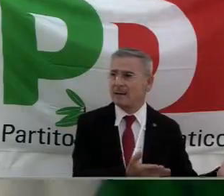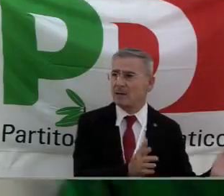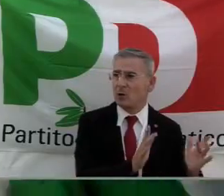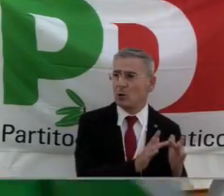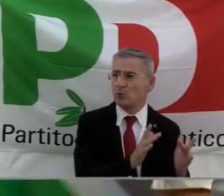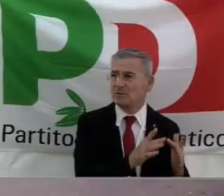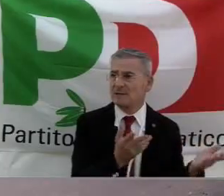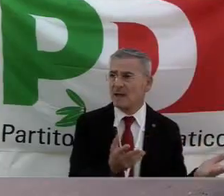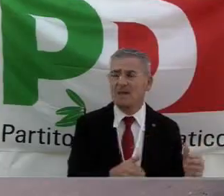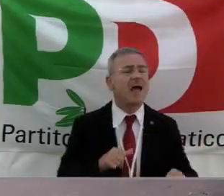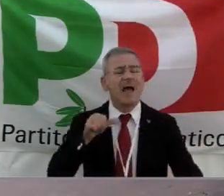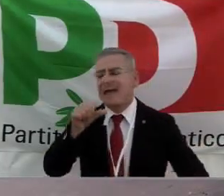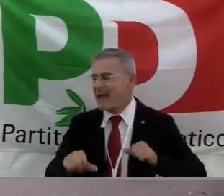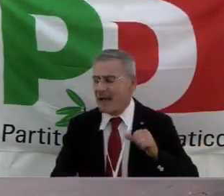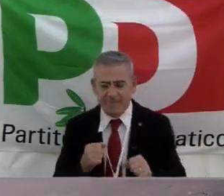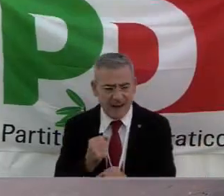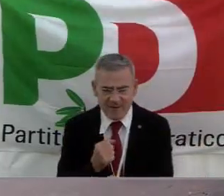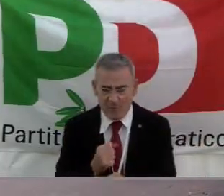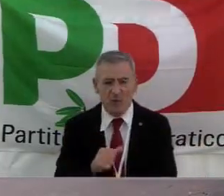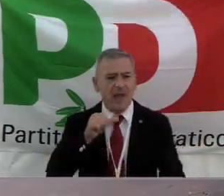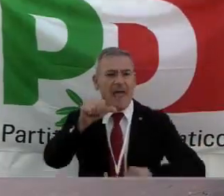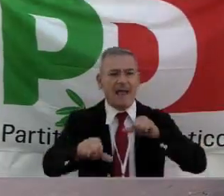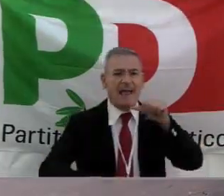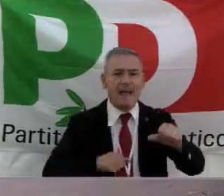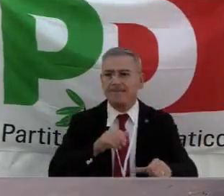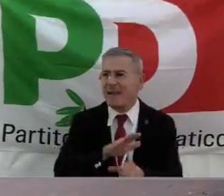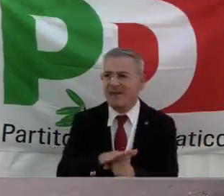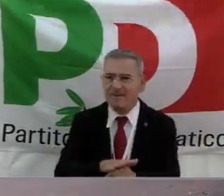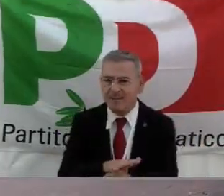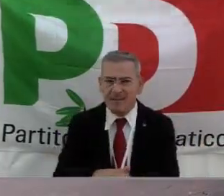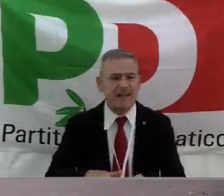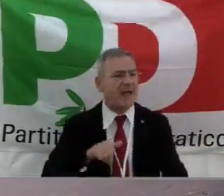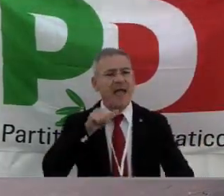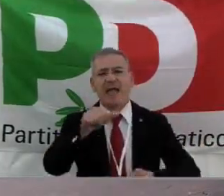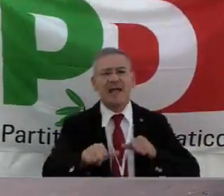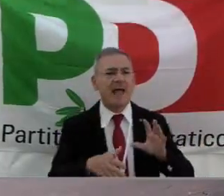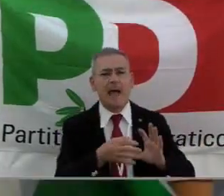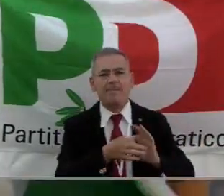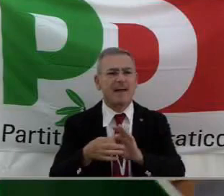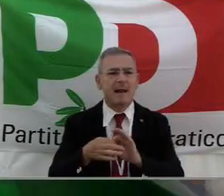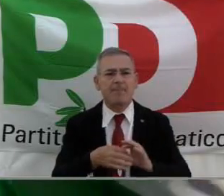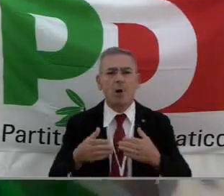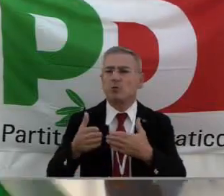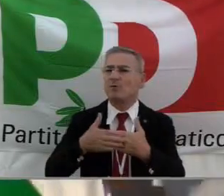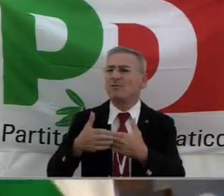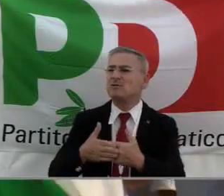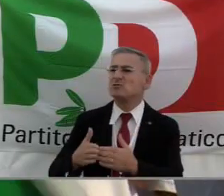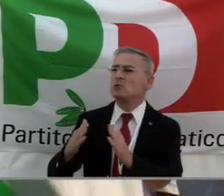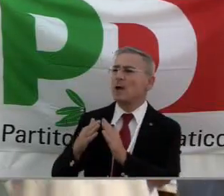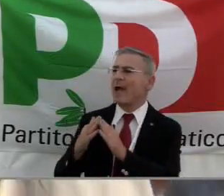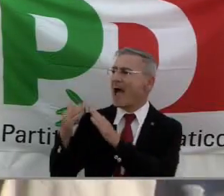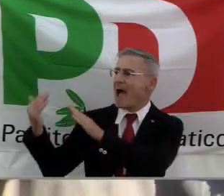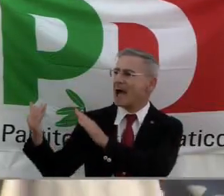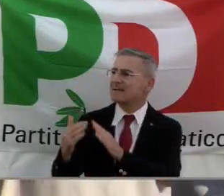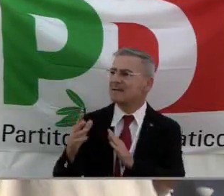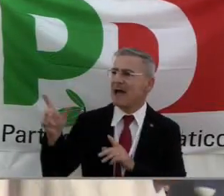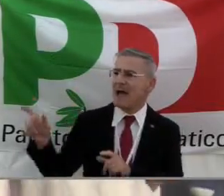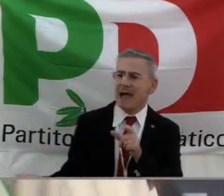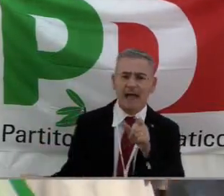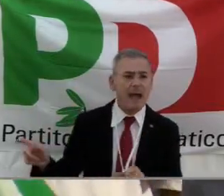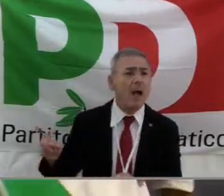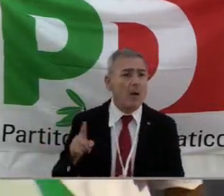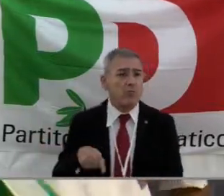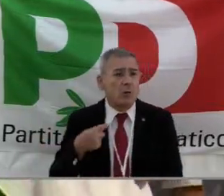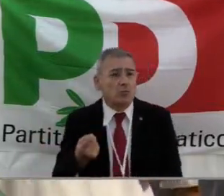E cambia il lavoro, e cambia la famiglia, e cambia il rapporto che hai col tuo vicino di casa. E poi non ti